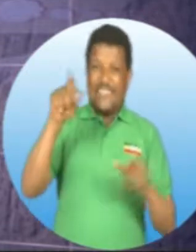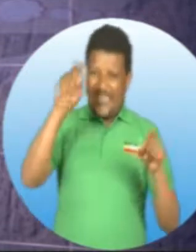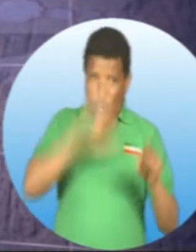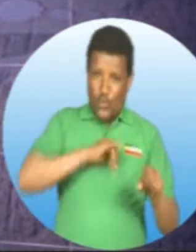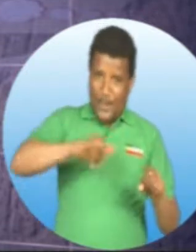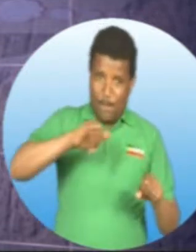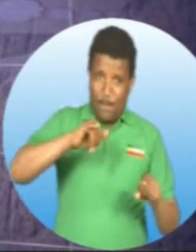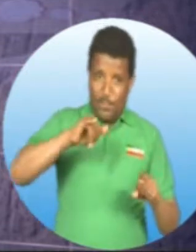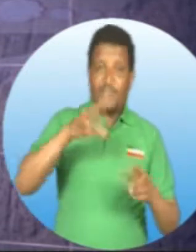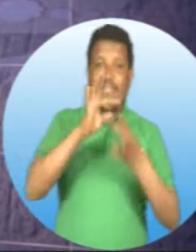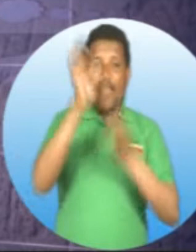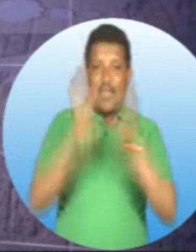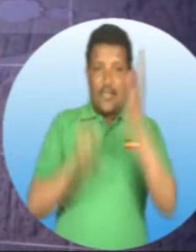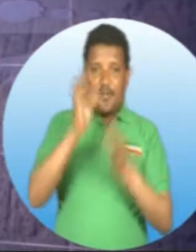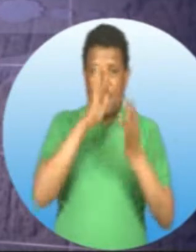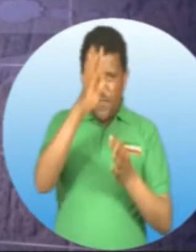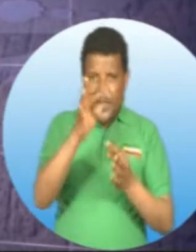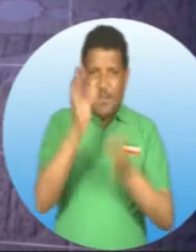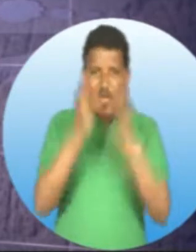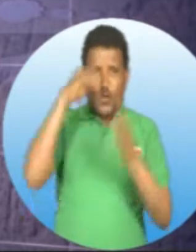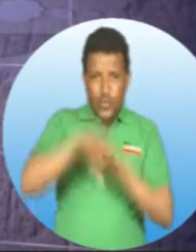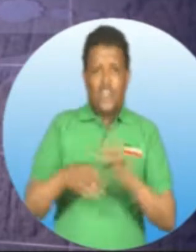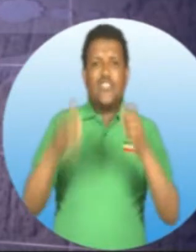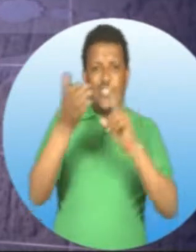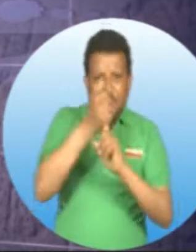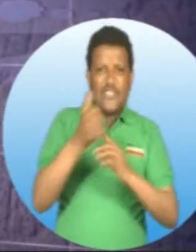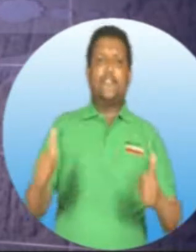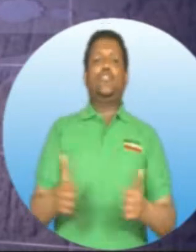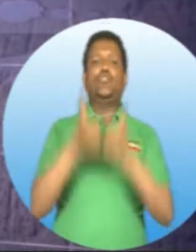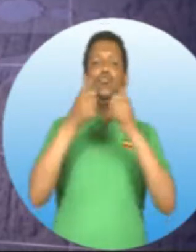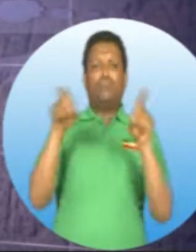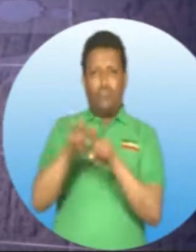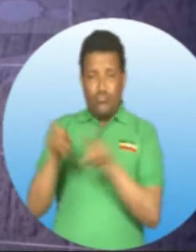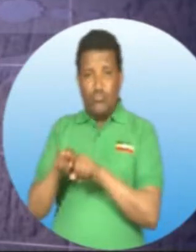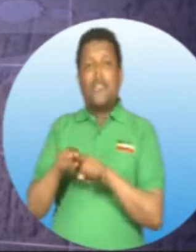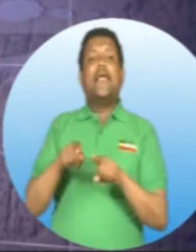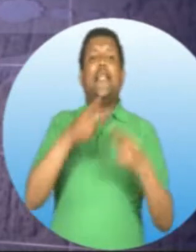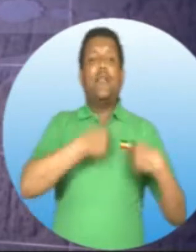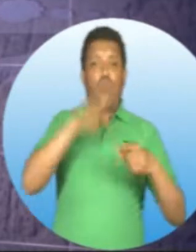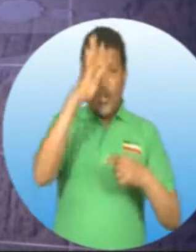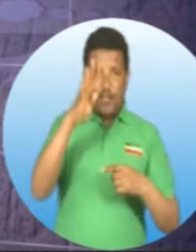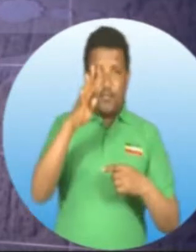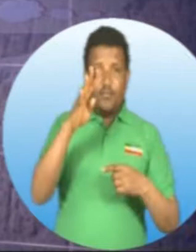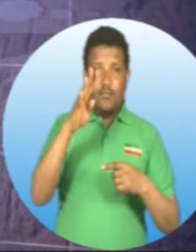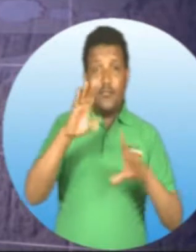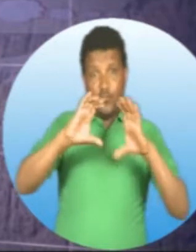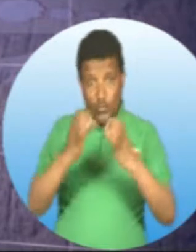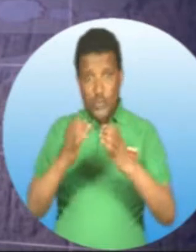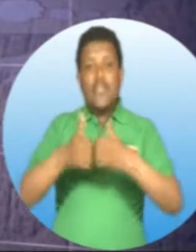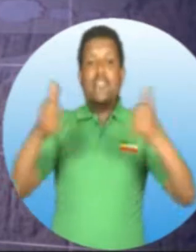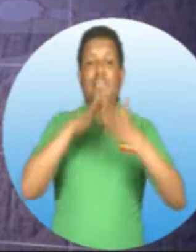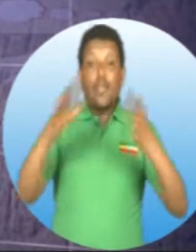ለተፈጠረው አምሳለ ሰብ ታሪክ በመፍጠር በታሪክ ውስጥ ጭብጥ ግጭት ወዘተ የልብ ወለድ